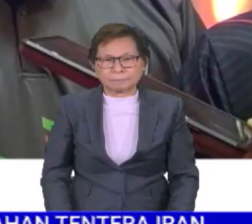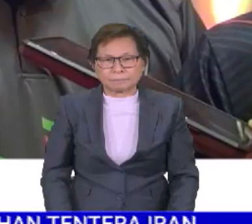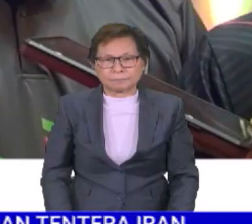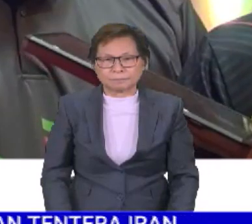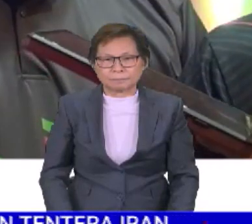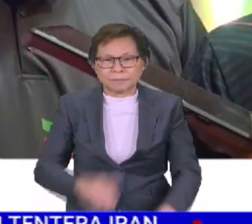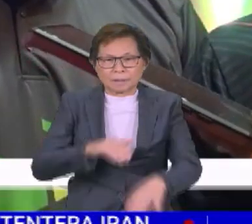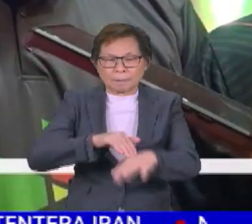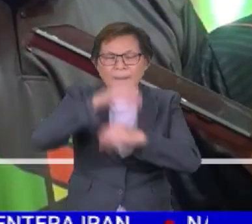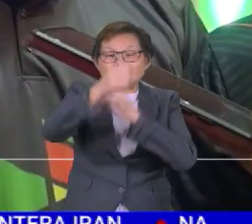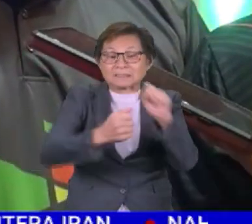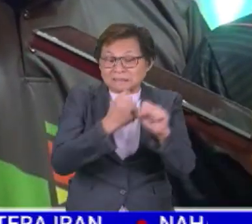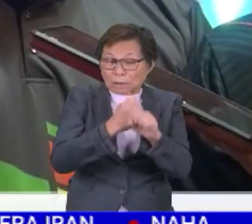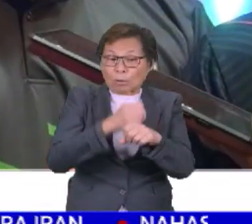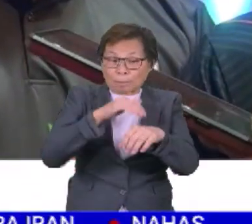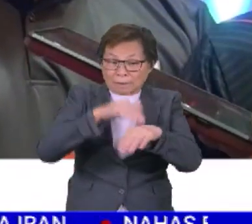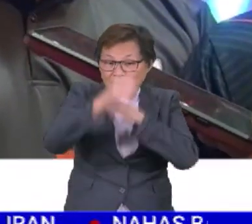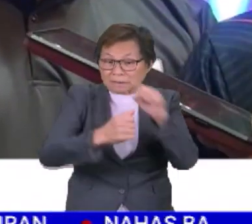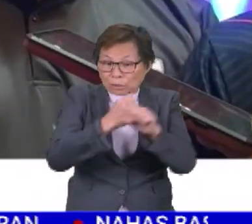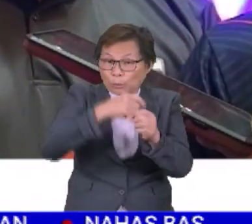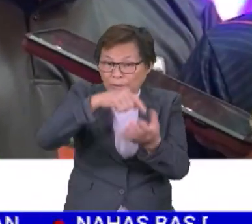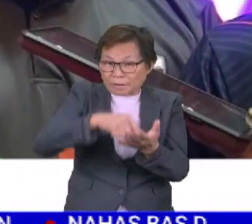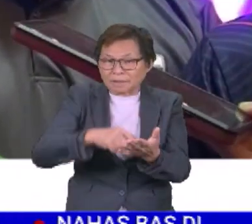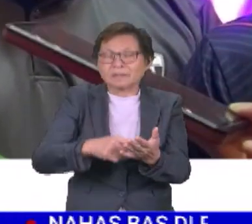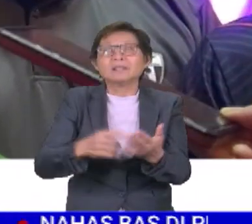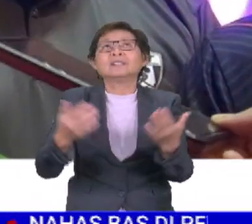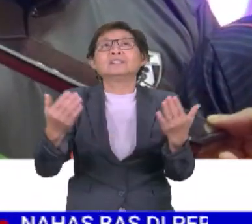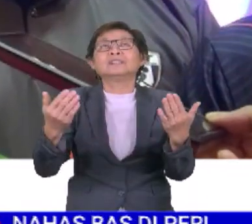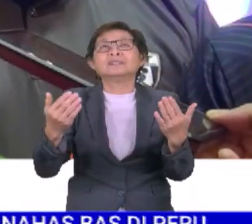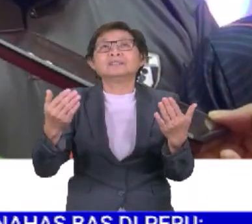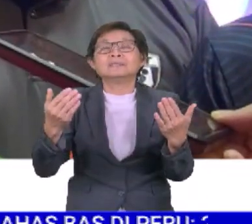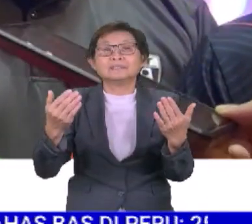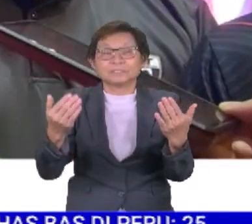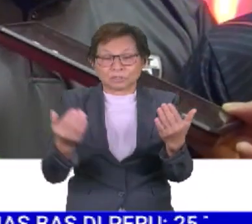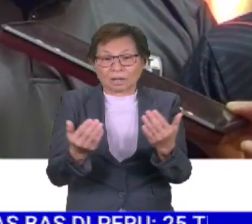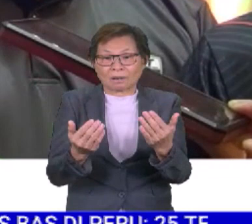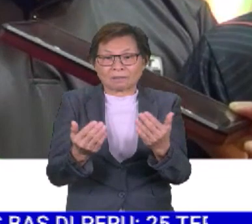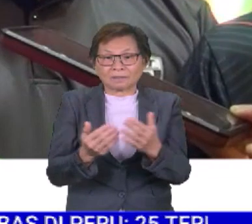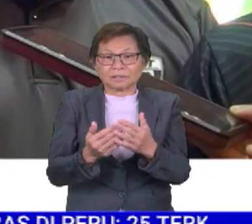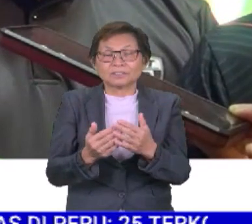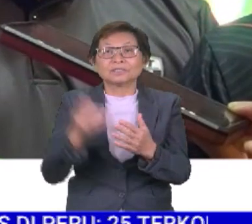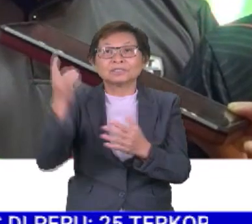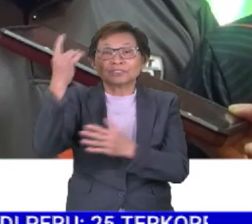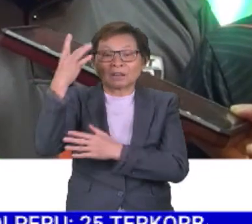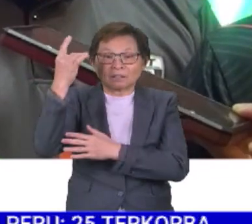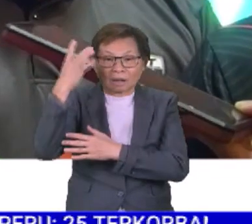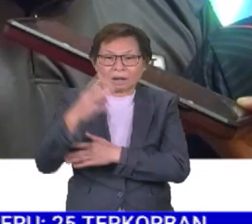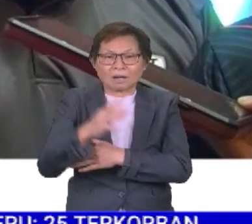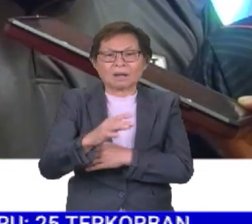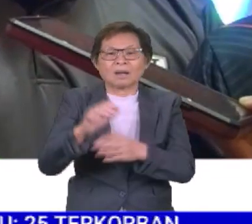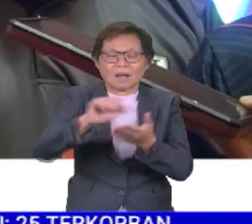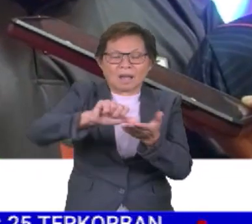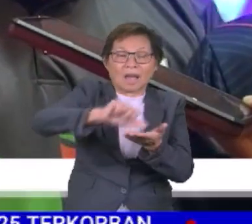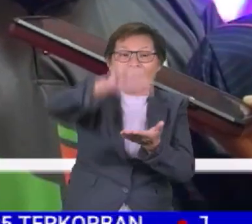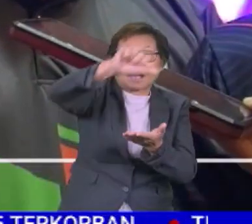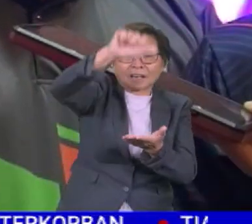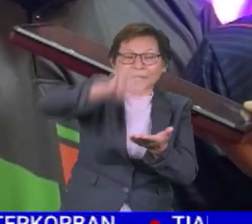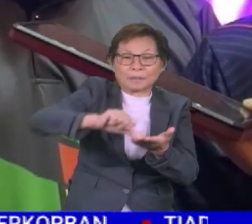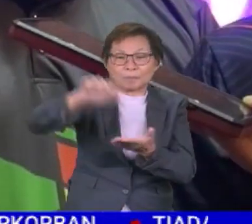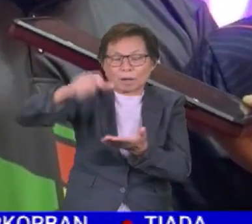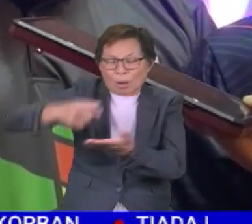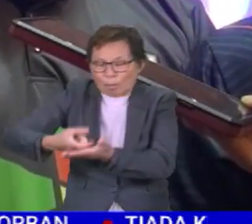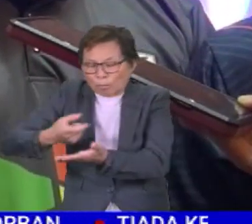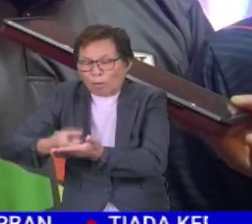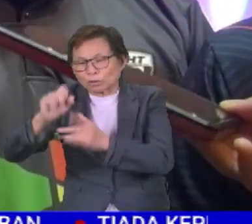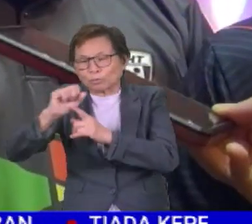Pada tahun ini juga insyaAllah program melalui Akademi Pembangunan Sukan Hoki ditubuhkan dan insyaAllah